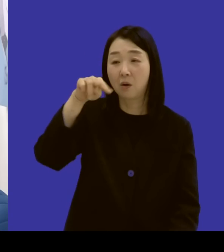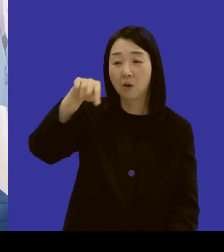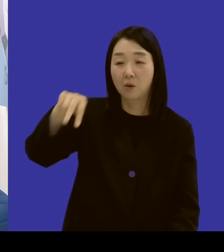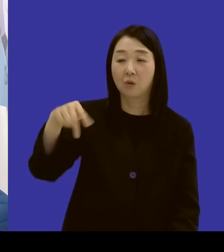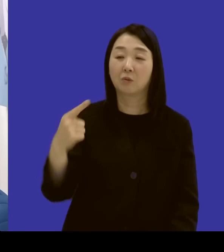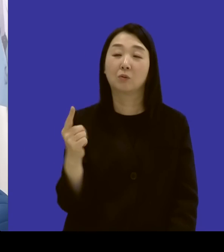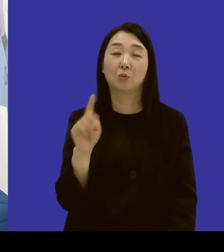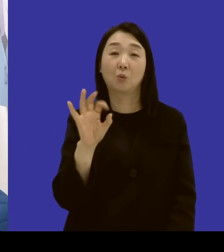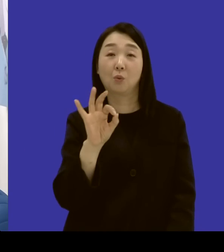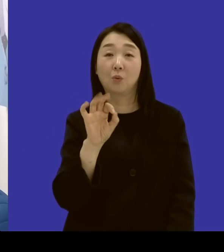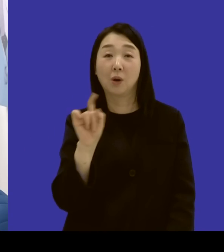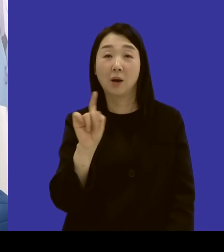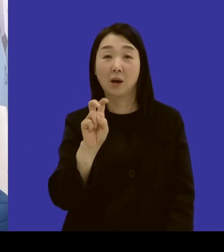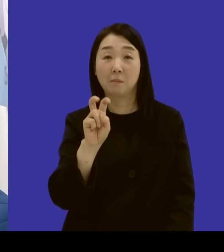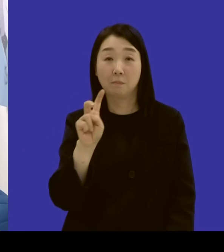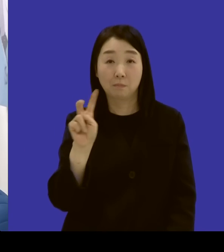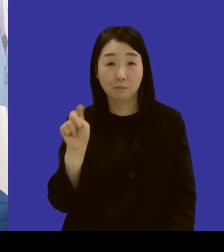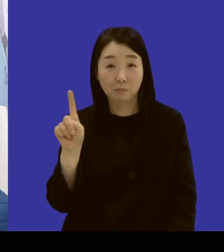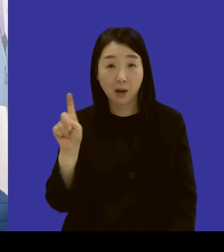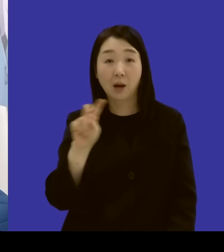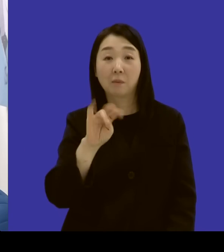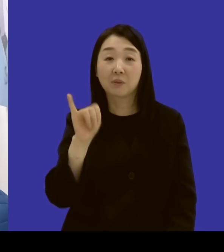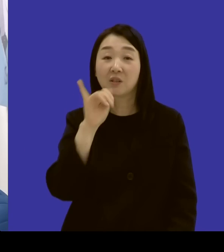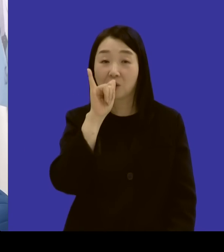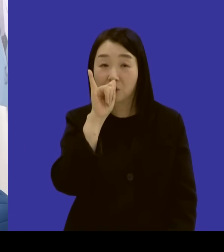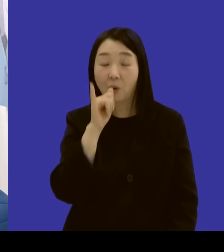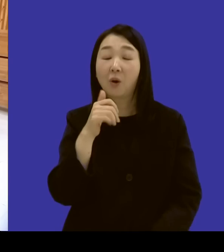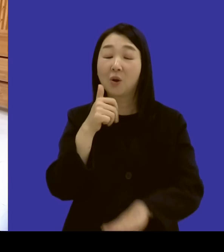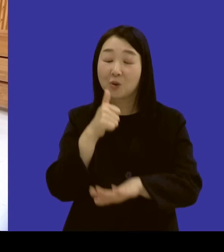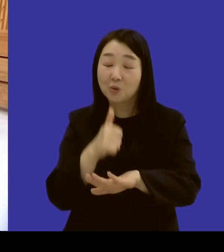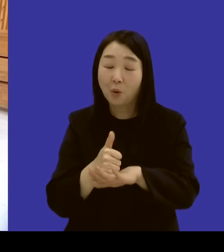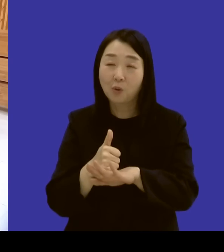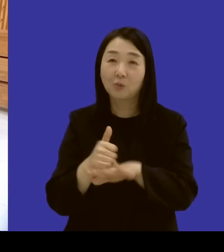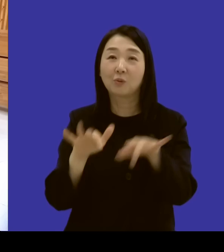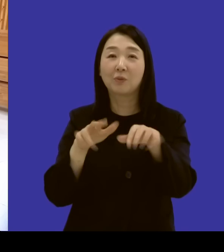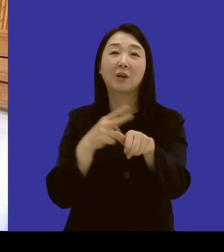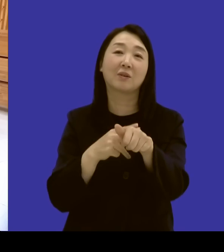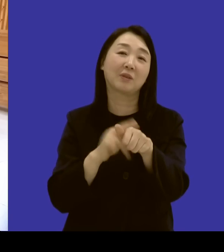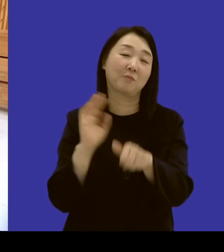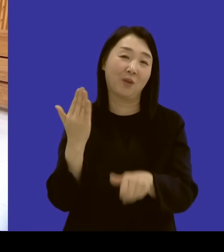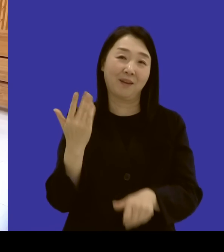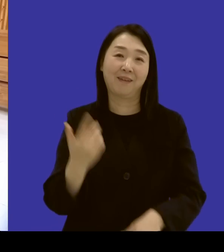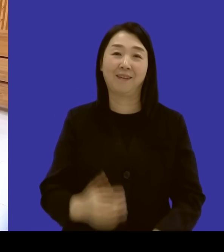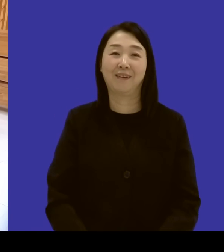있었던 친구인데 그래서 아마 제가 알기로는 피아노 선생이 된 걸로 알고 있어요.